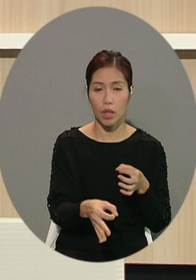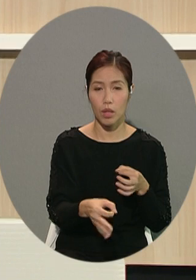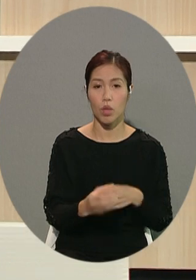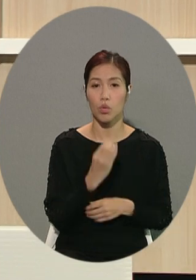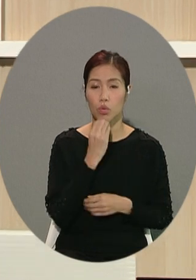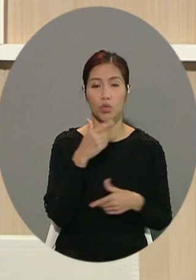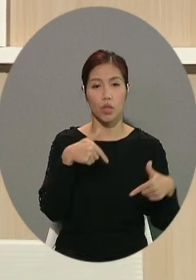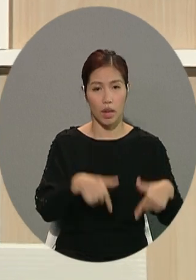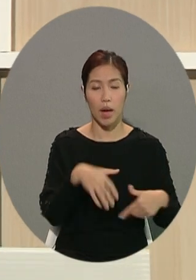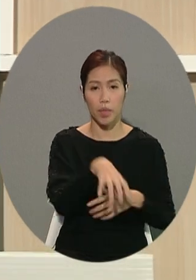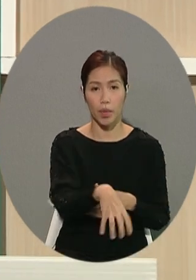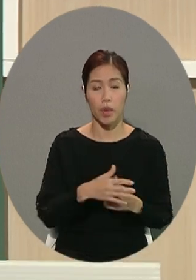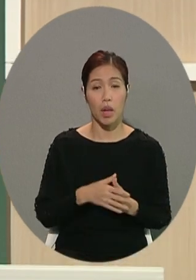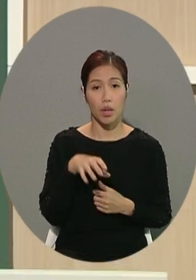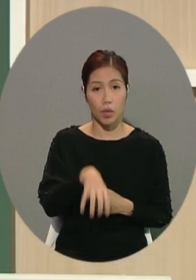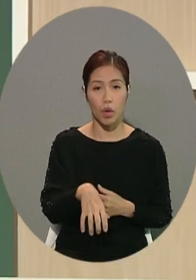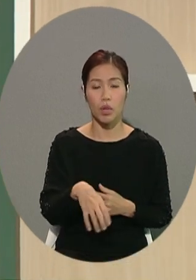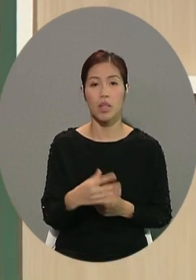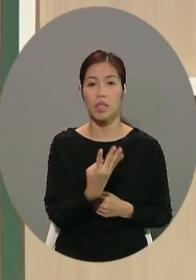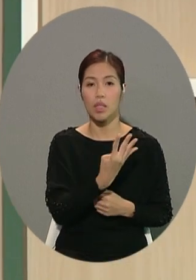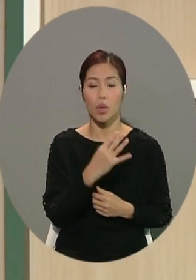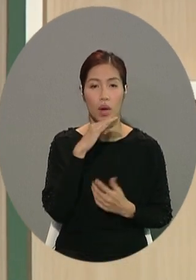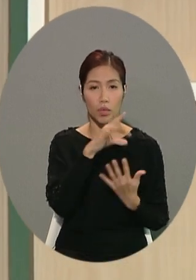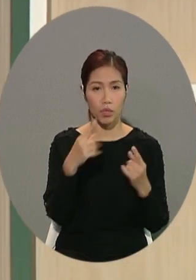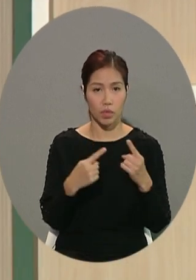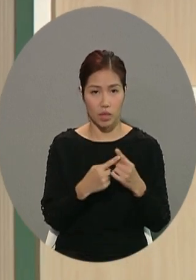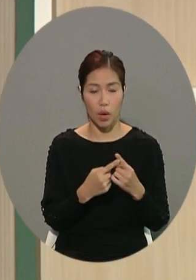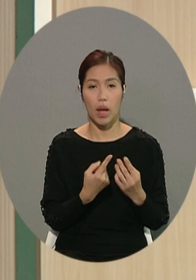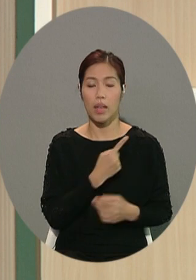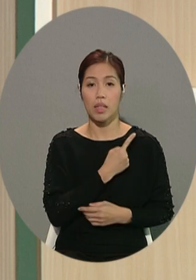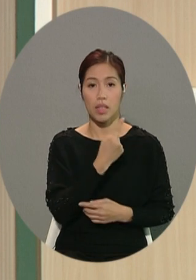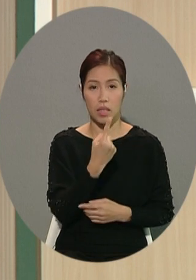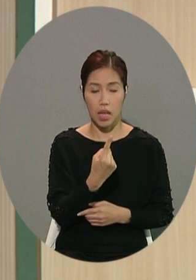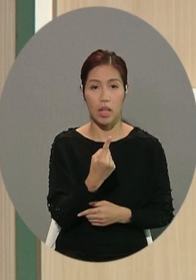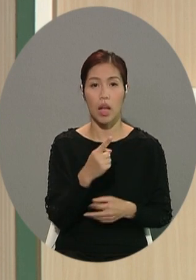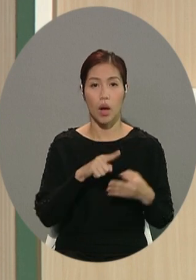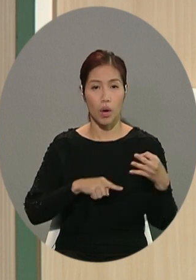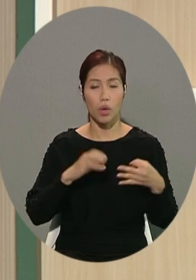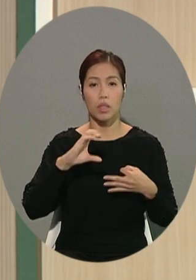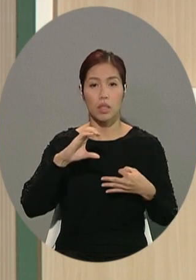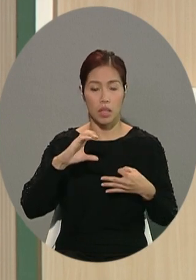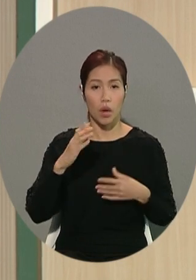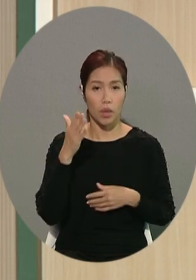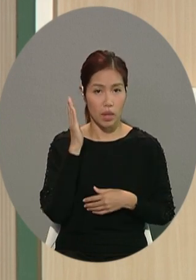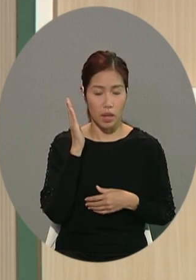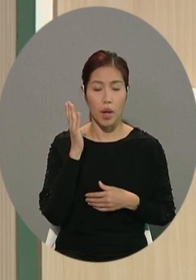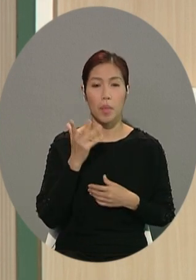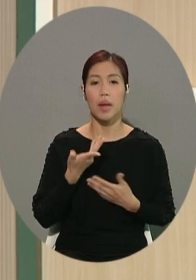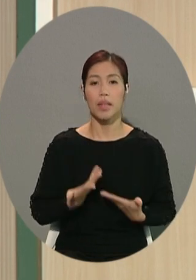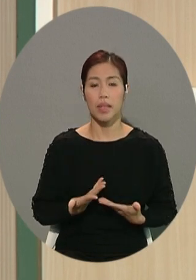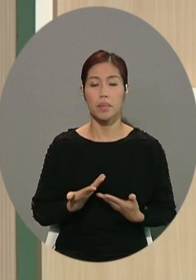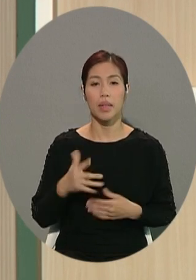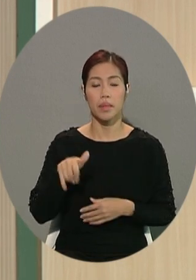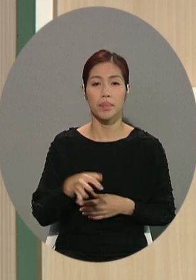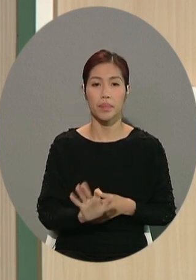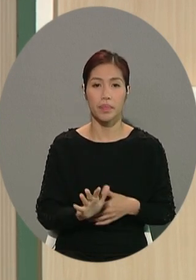东涌南选区。这个区总共有四位候选人，其中一号周浩鼎，政治联系民建联，他不参与今晚的